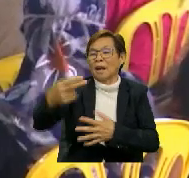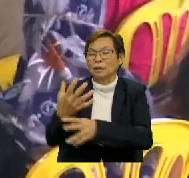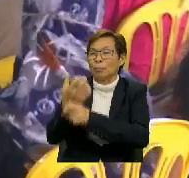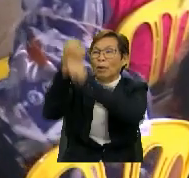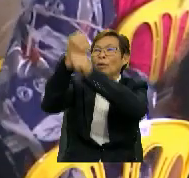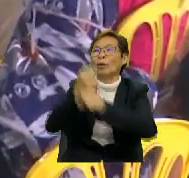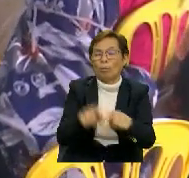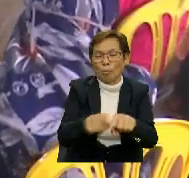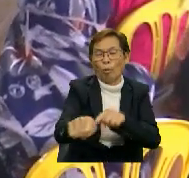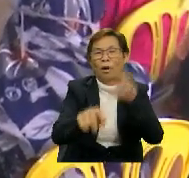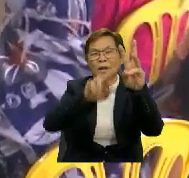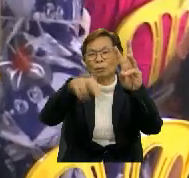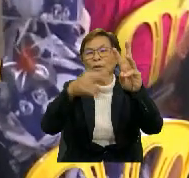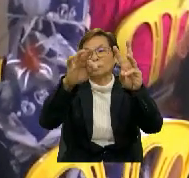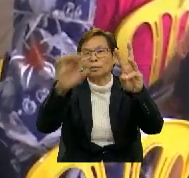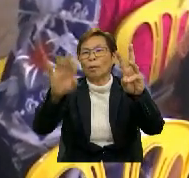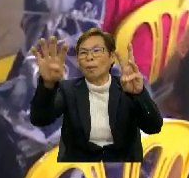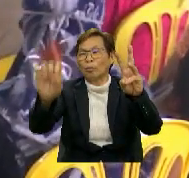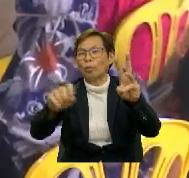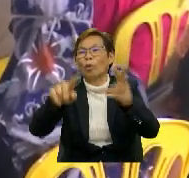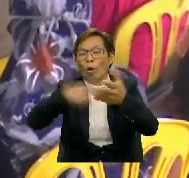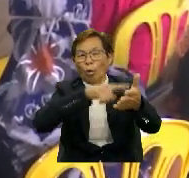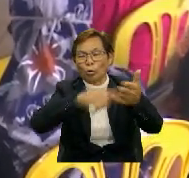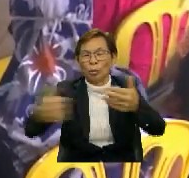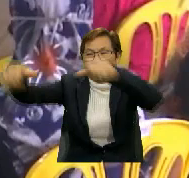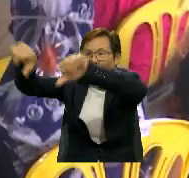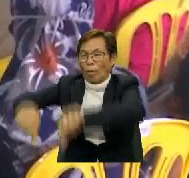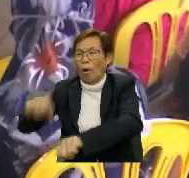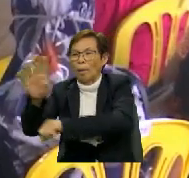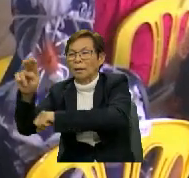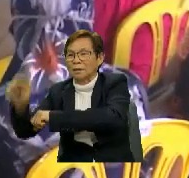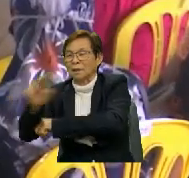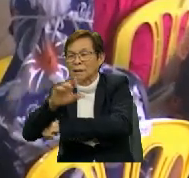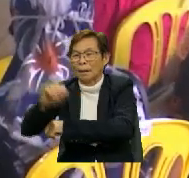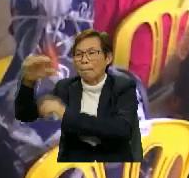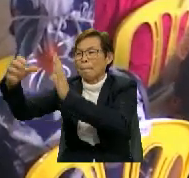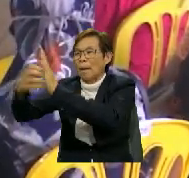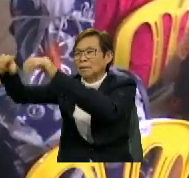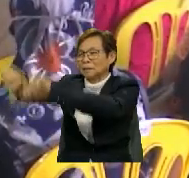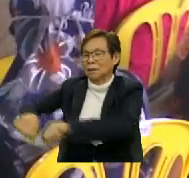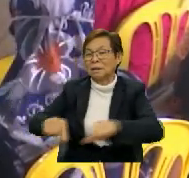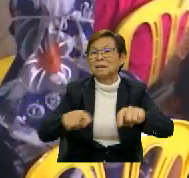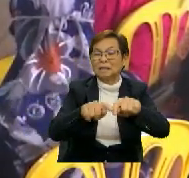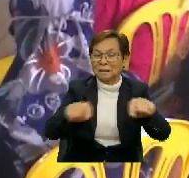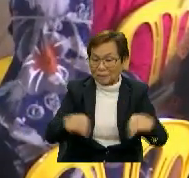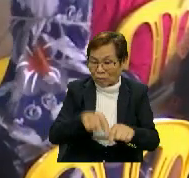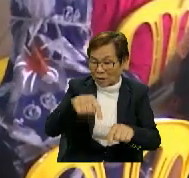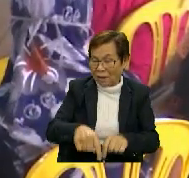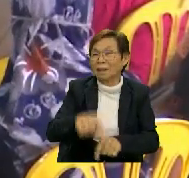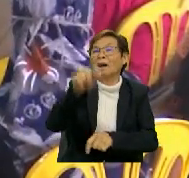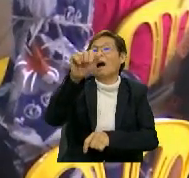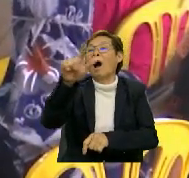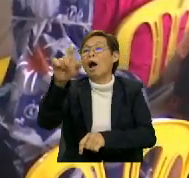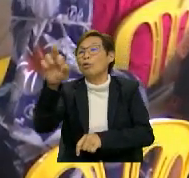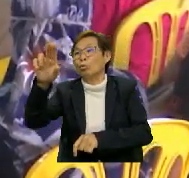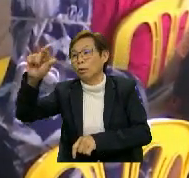dengan majoriti 6,980 undi menewaskan calon Barisan Nasional dan PAS di kawasan ini. Jadi kepada seluruh rakyat